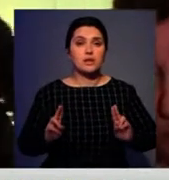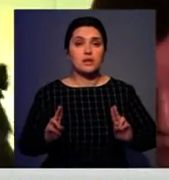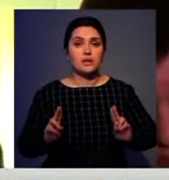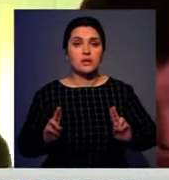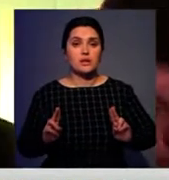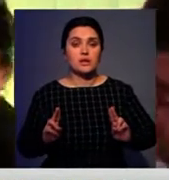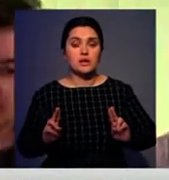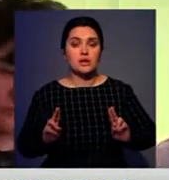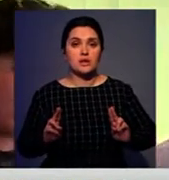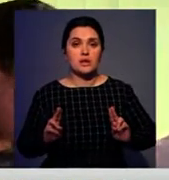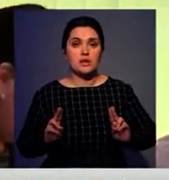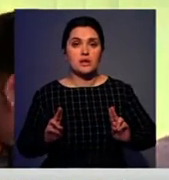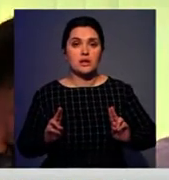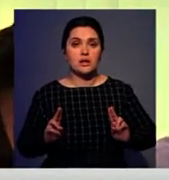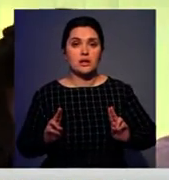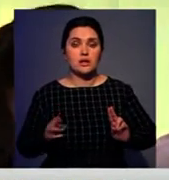демократическим принципам,